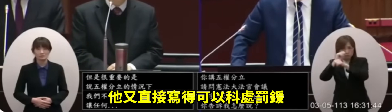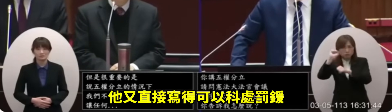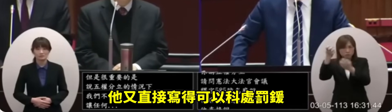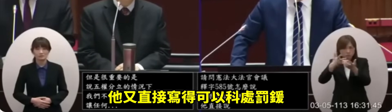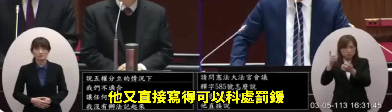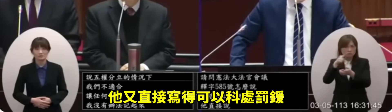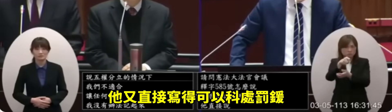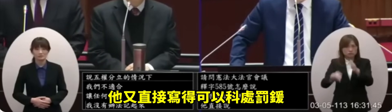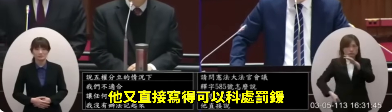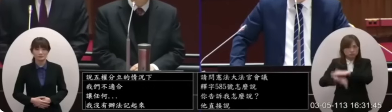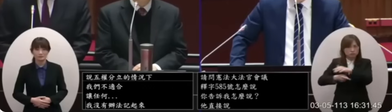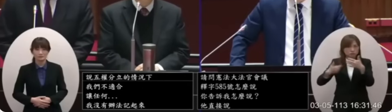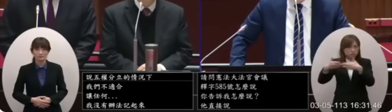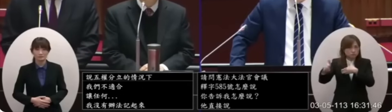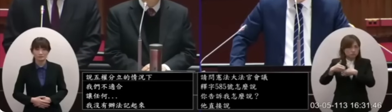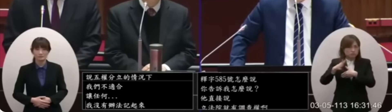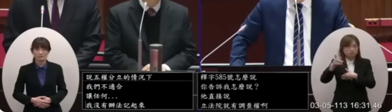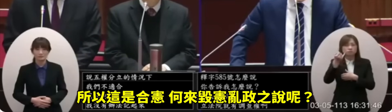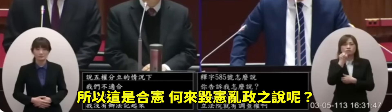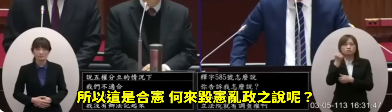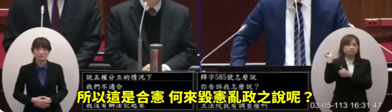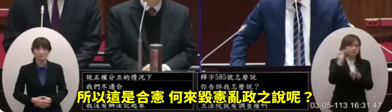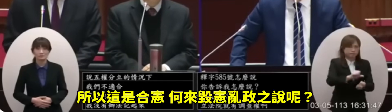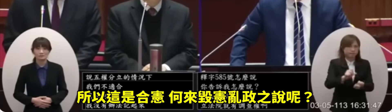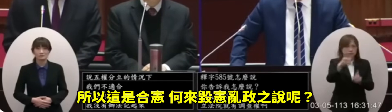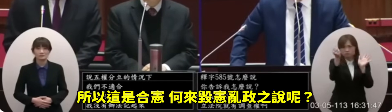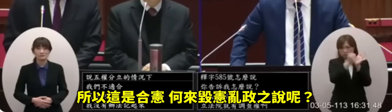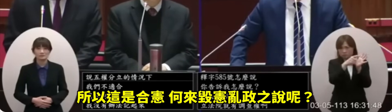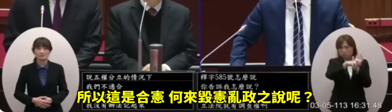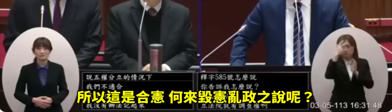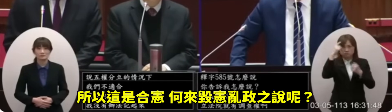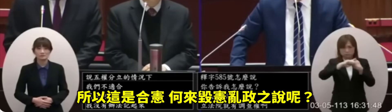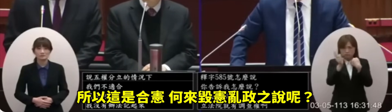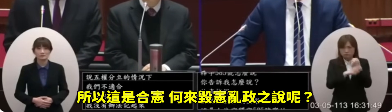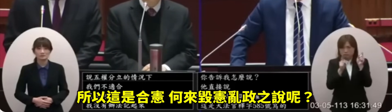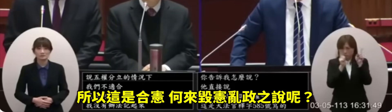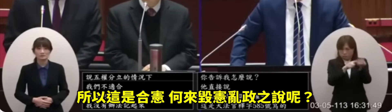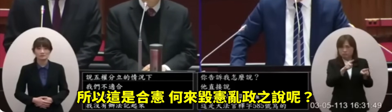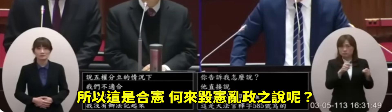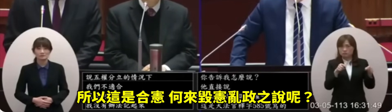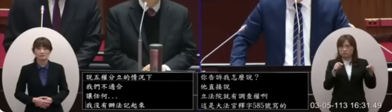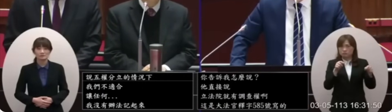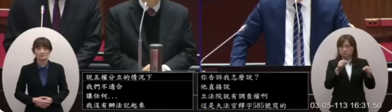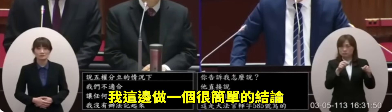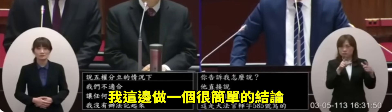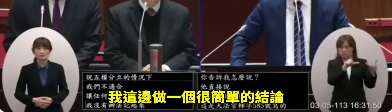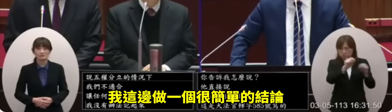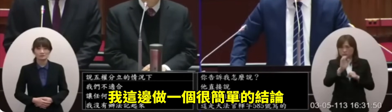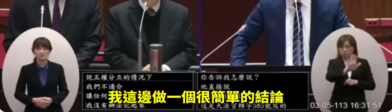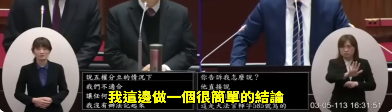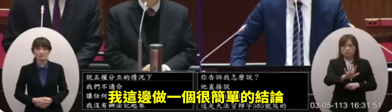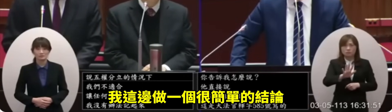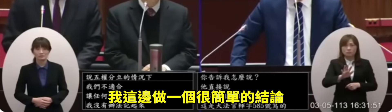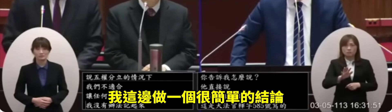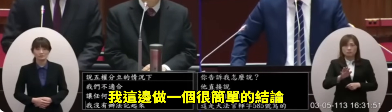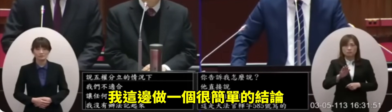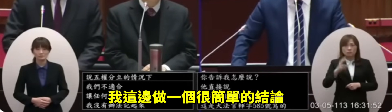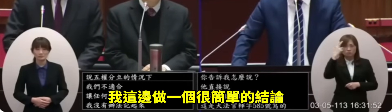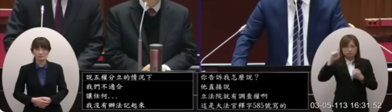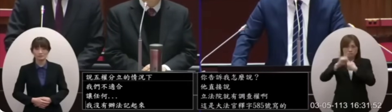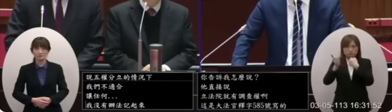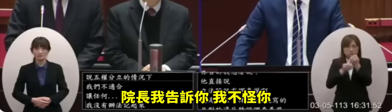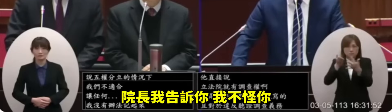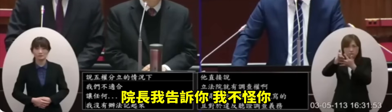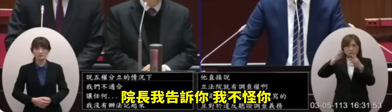科处罚还呢、所以这是何宪的、何来毁宪乱政之说呢？我真的做一个很简单的结论